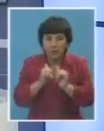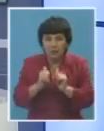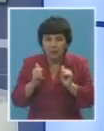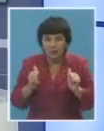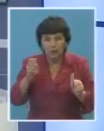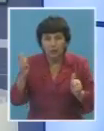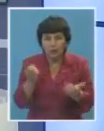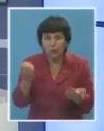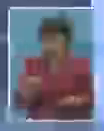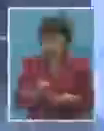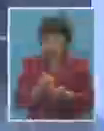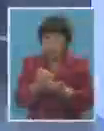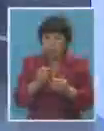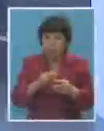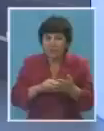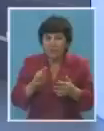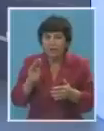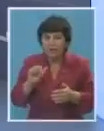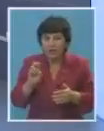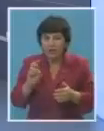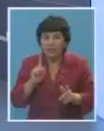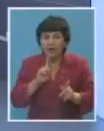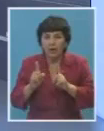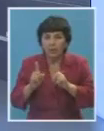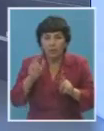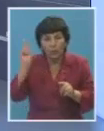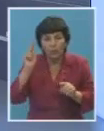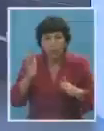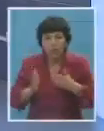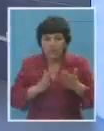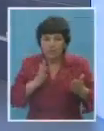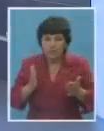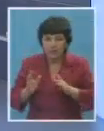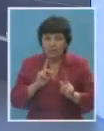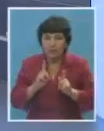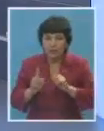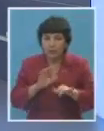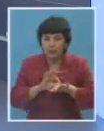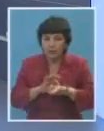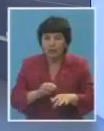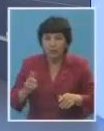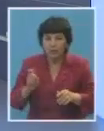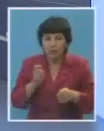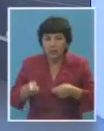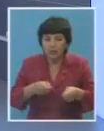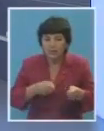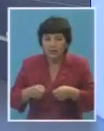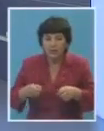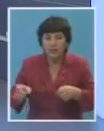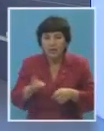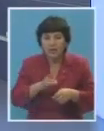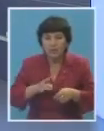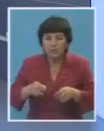шаруаларға қолдау көрсету мақсатында Жаңақала жерінде аймақтық оқу тәжірибелік семинар өткізілді. Оған жергілікті қожалық жетекшілерімен қатар